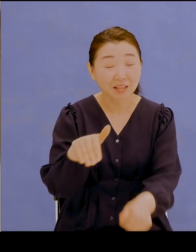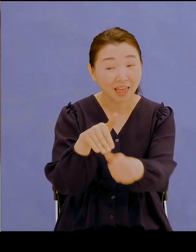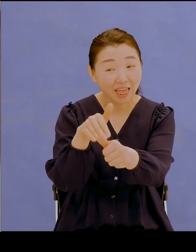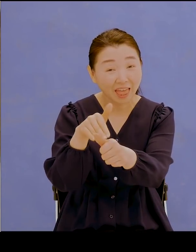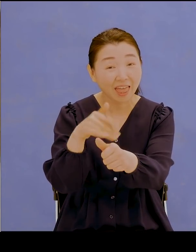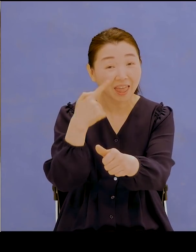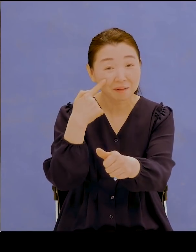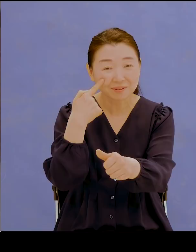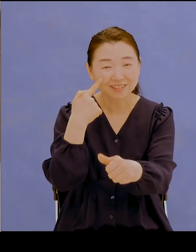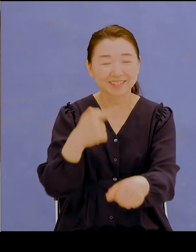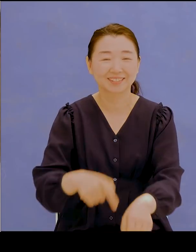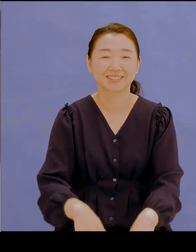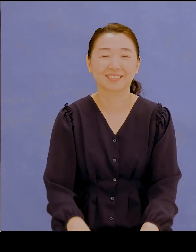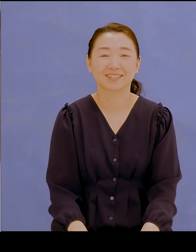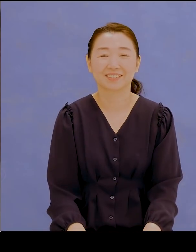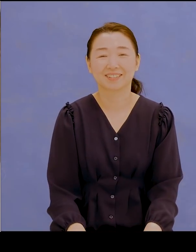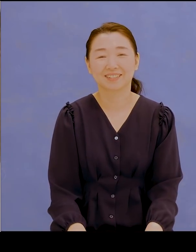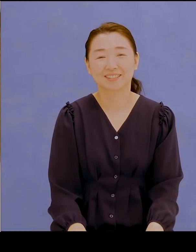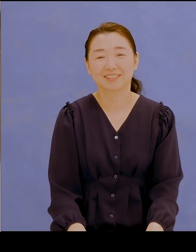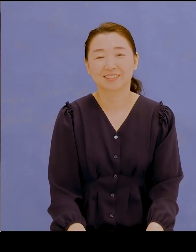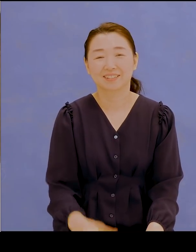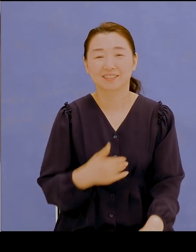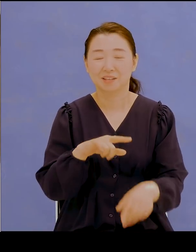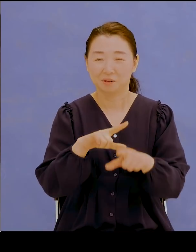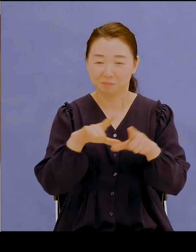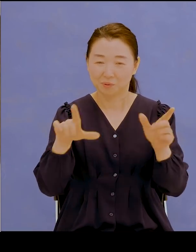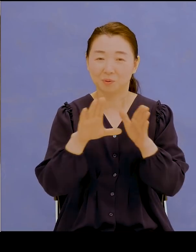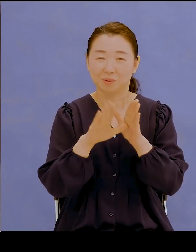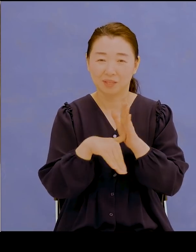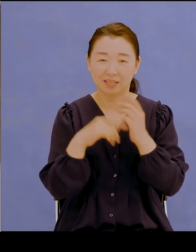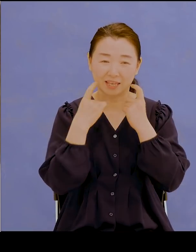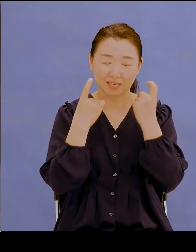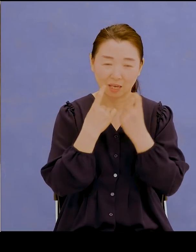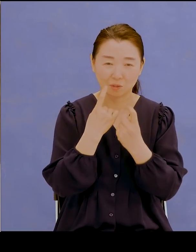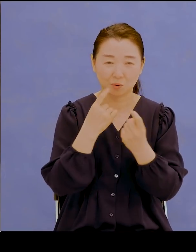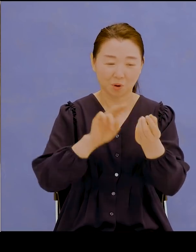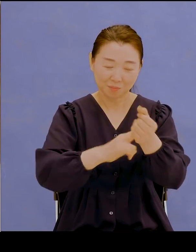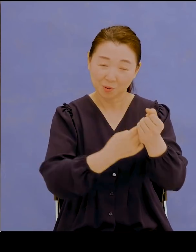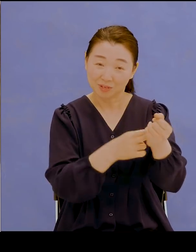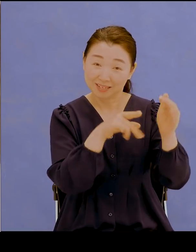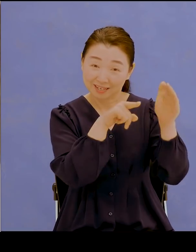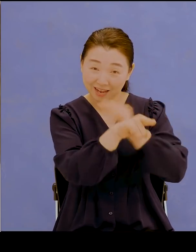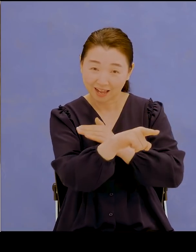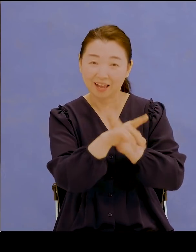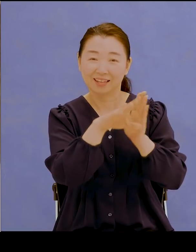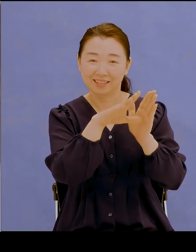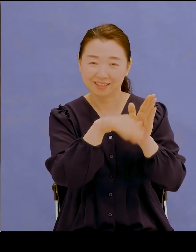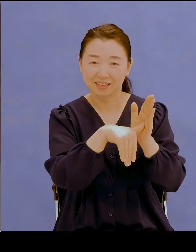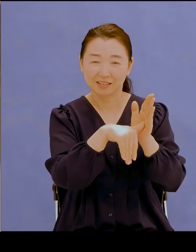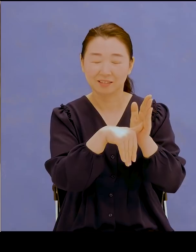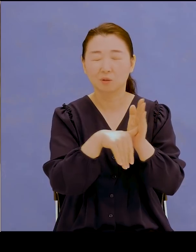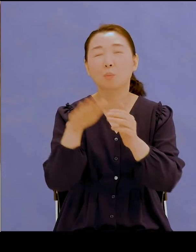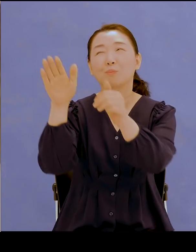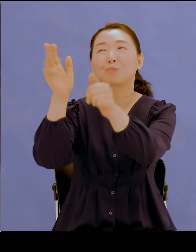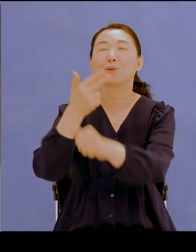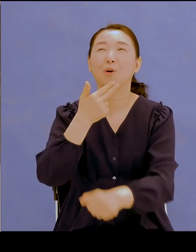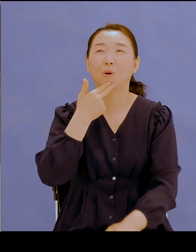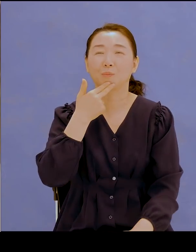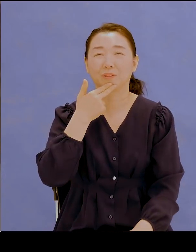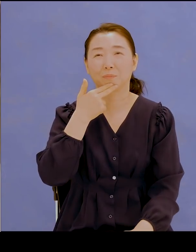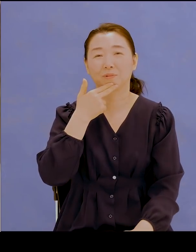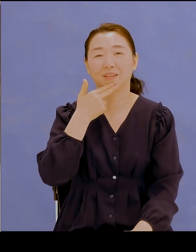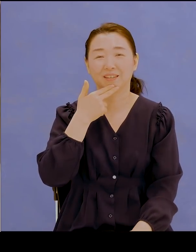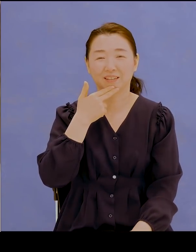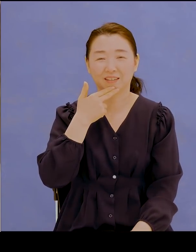하면서 네. 이제 평소에 제가 뭐 개인적으로 미용실을 간다든지 아니면 예. 그럴 때 안 부를 테니까 주일에